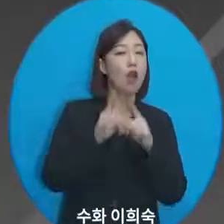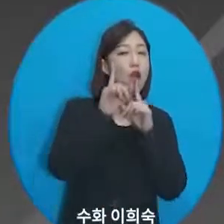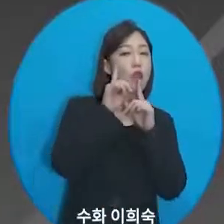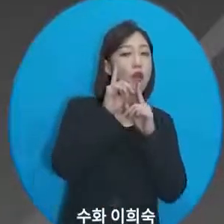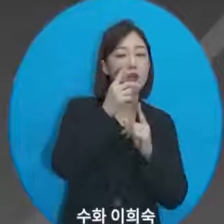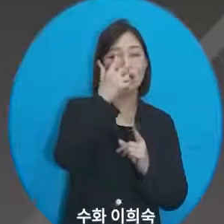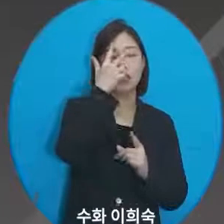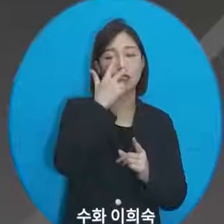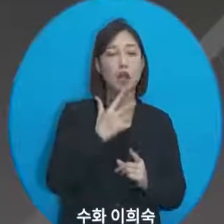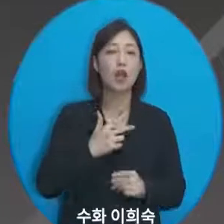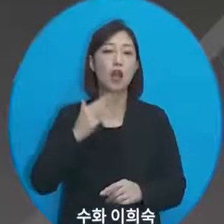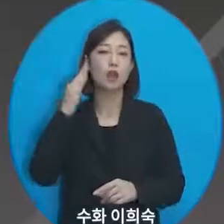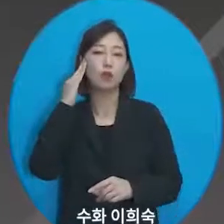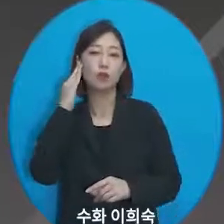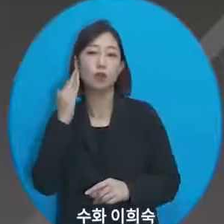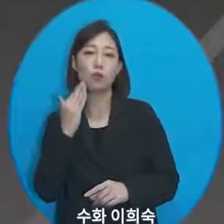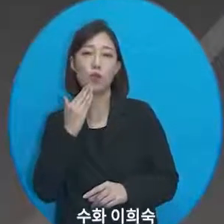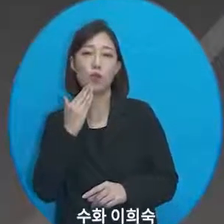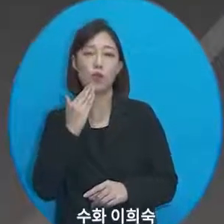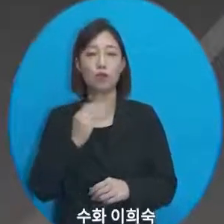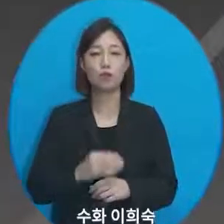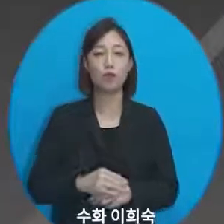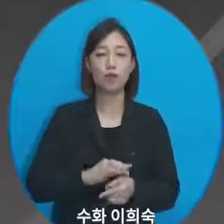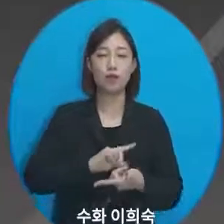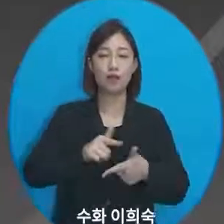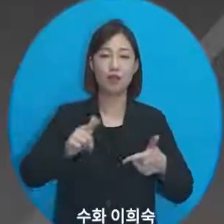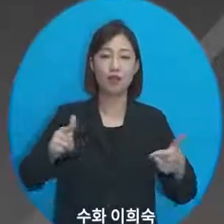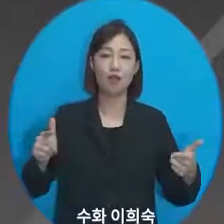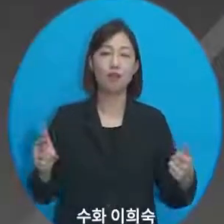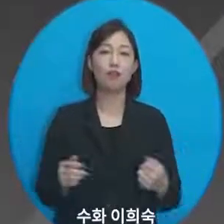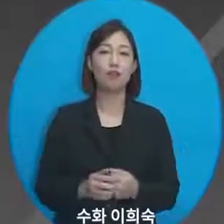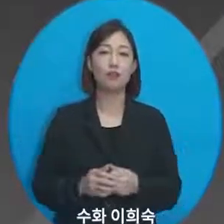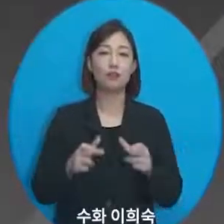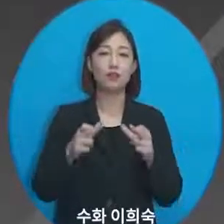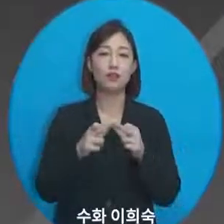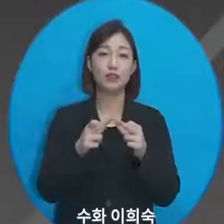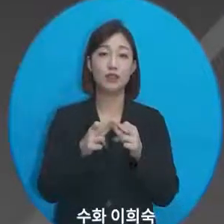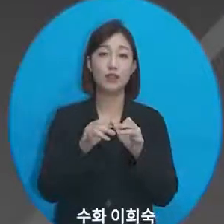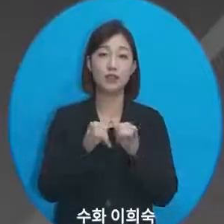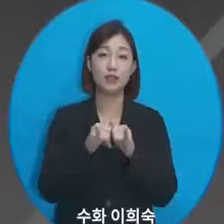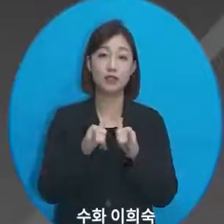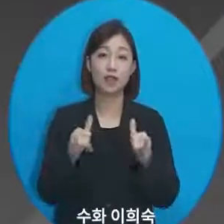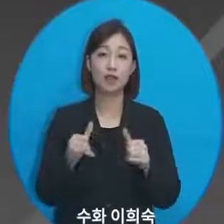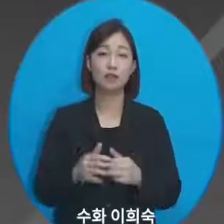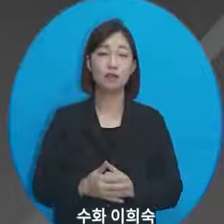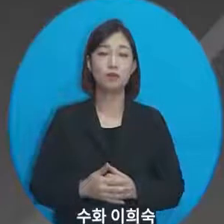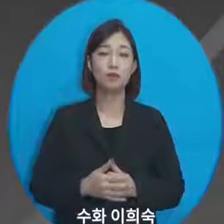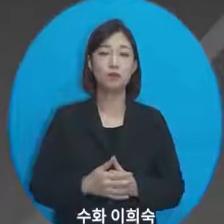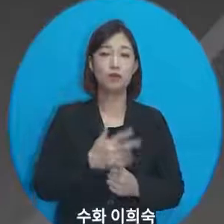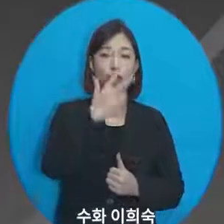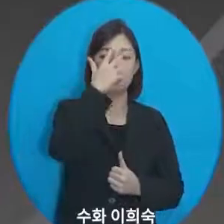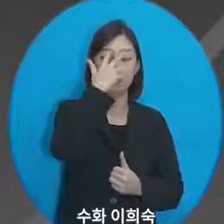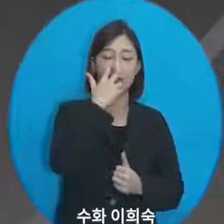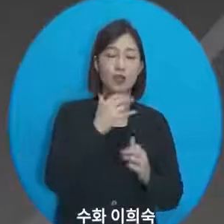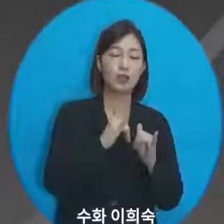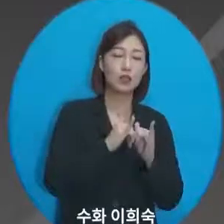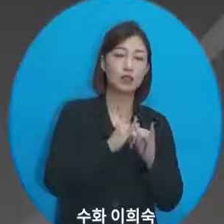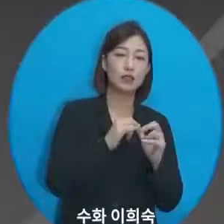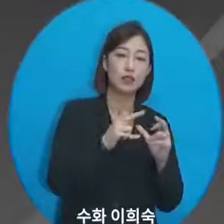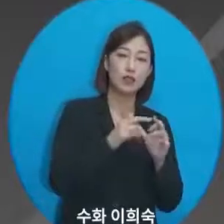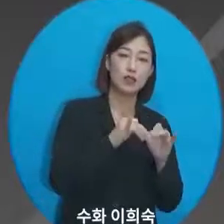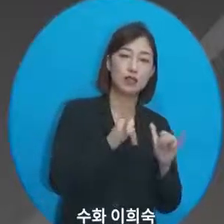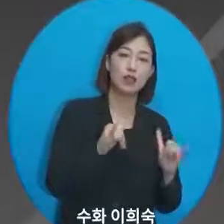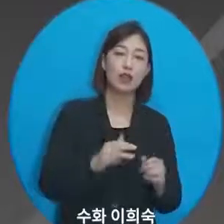이러한 청각, 바로 이제 이러한 부분의 어떤 기능 상실로 인해서 갖는 장애인들을 소위 시각장애인,